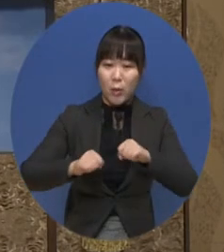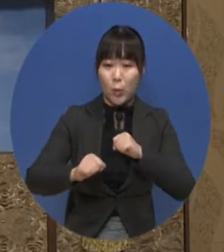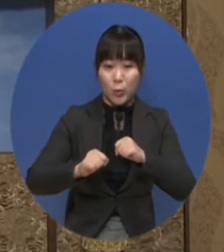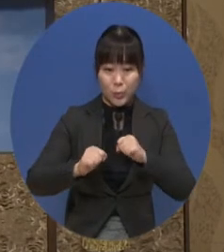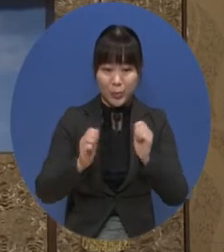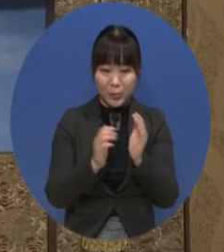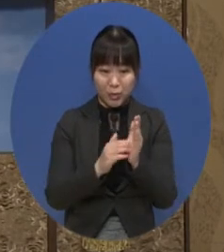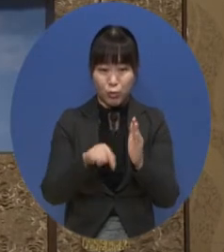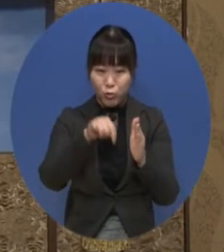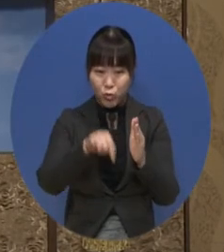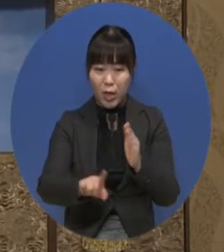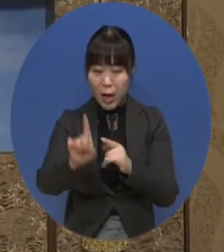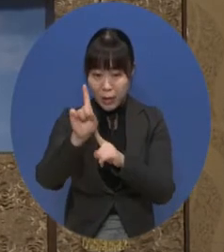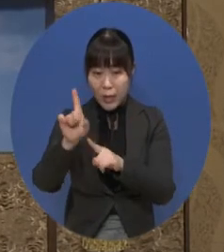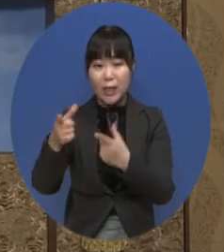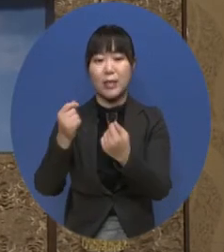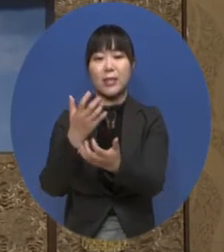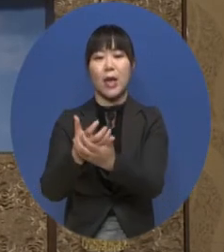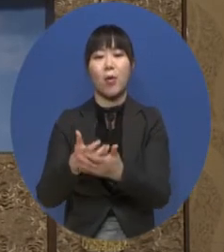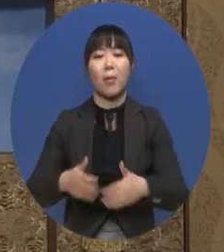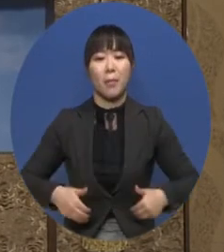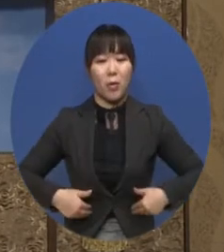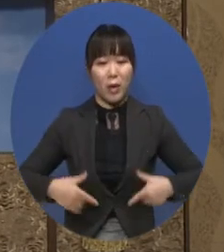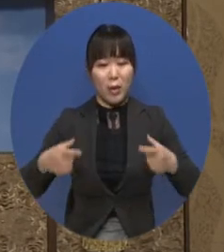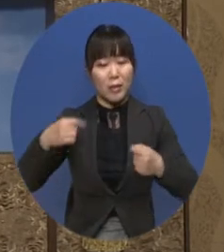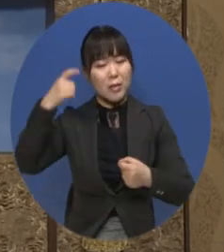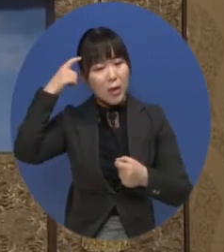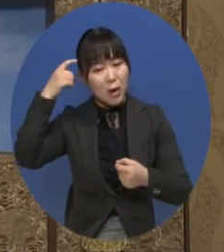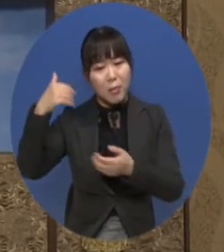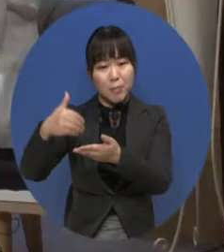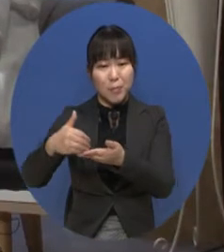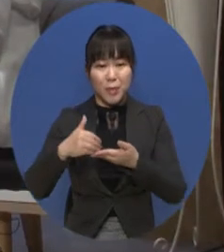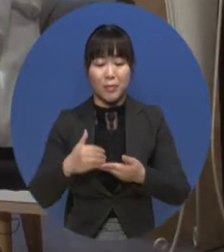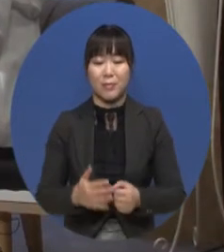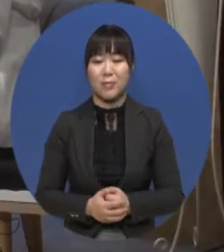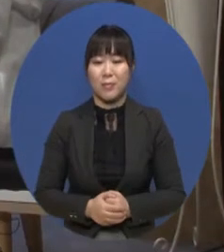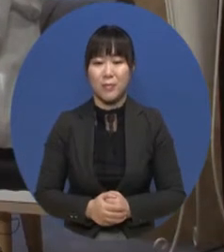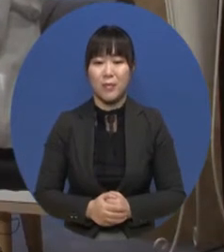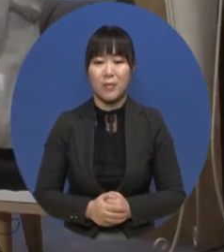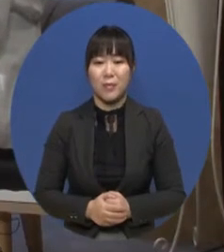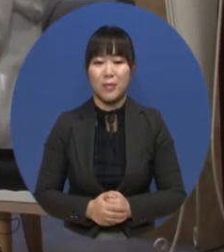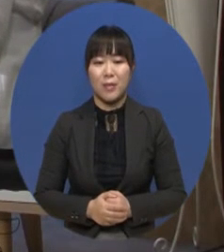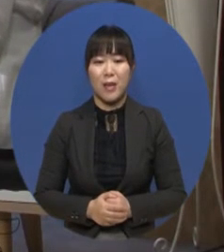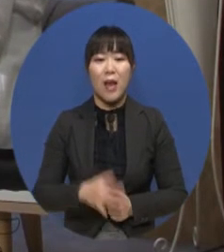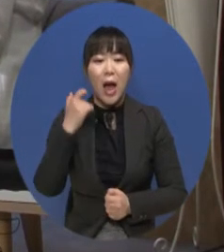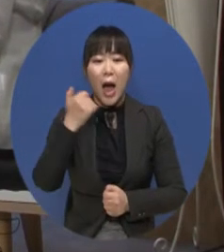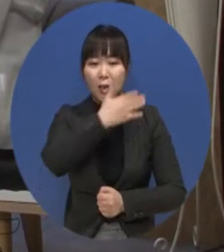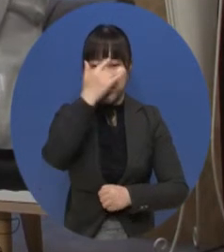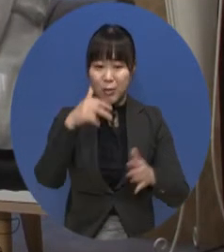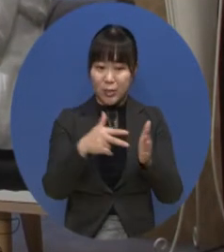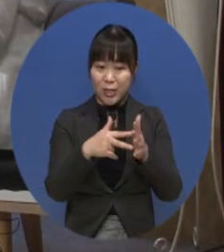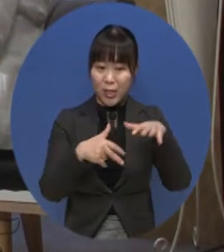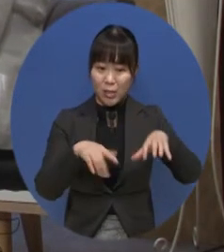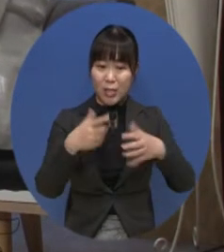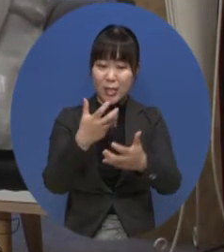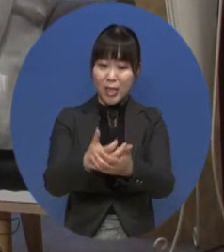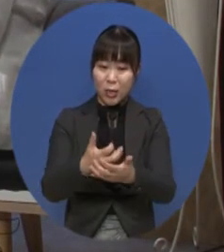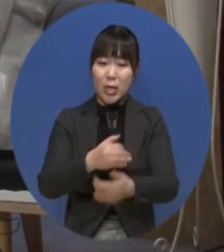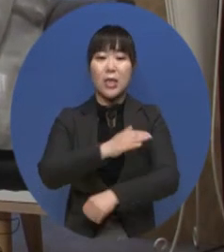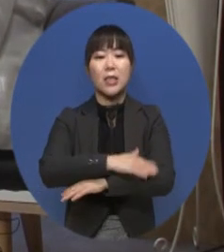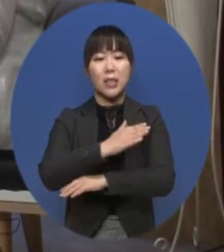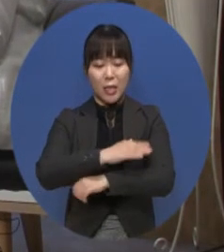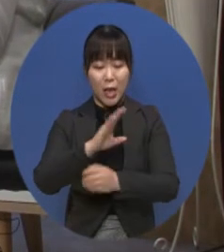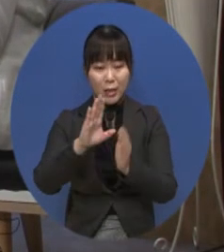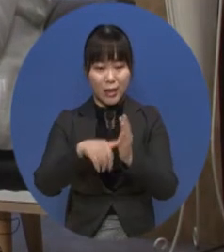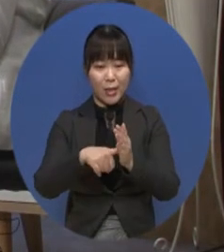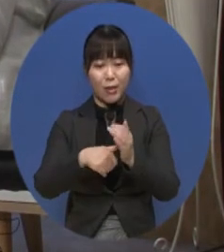하셨고 그중에 하나로 이런 자료가 필요 하다라고 생각을 해주셨어요. 예. 근데 이제 아름다운 재단에서 이 자료를